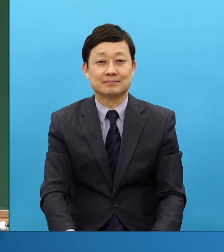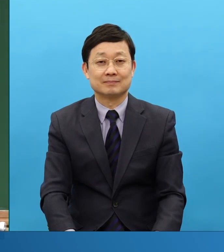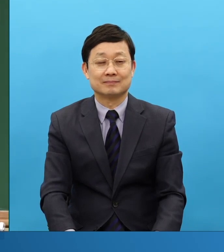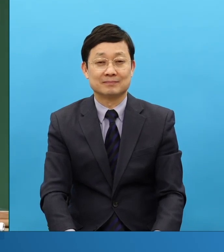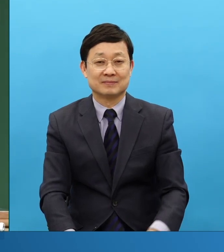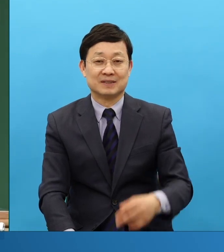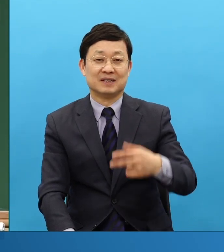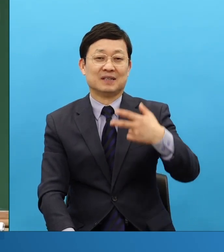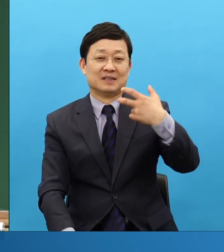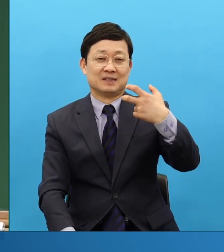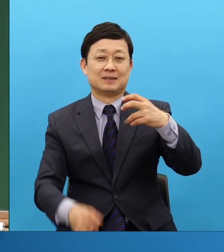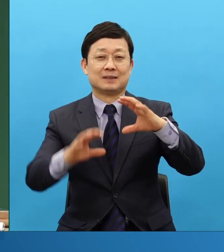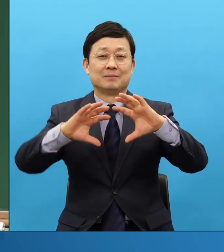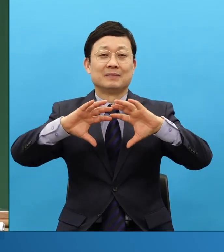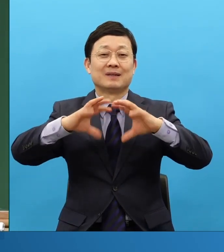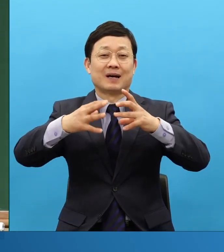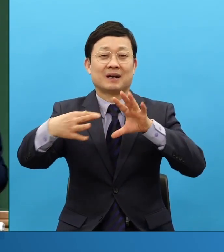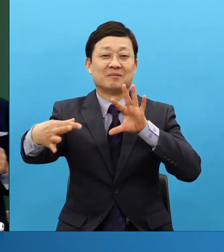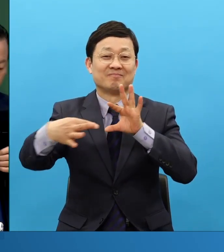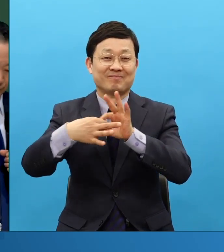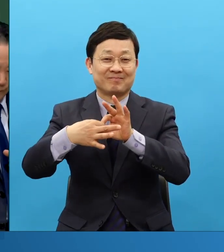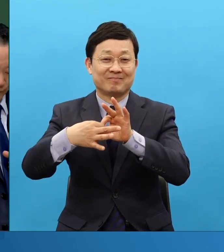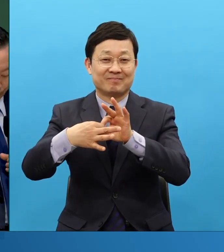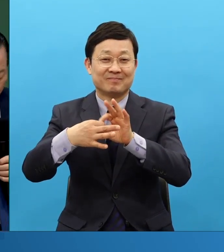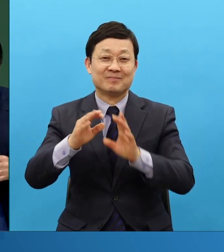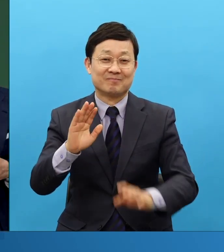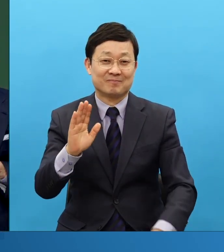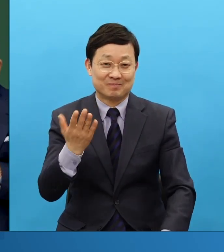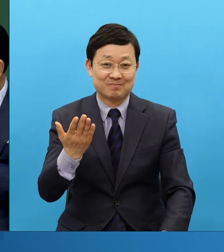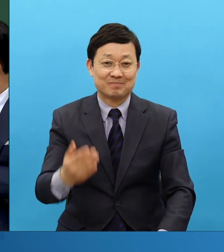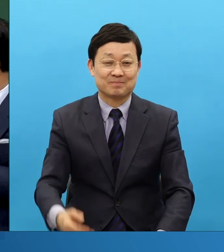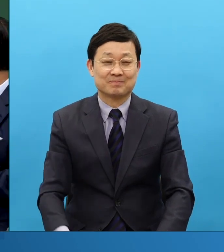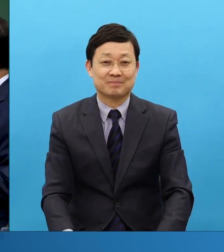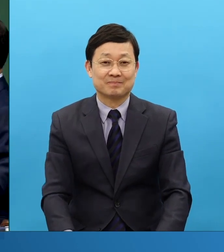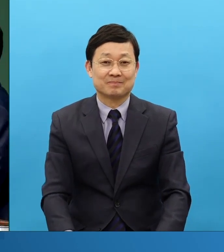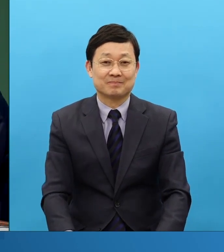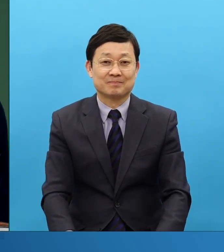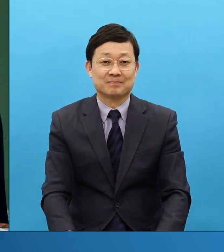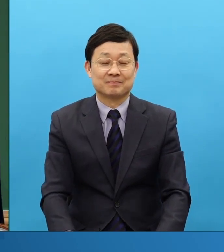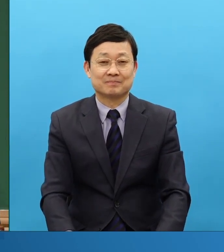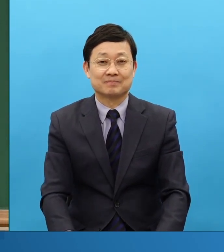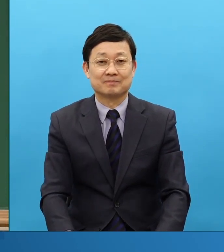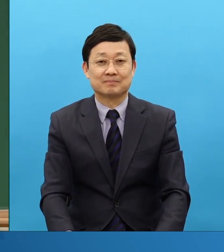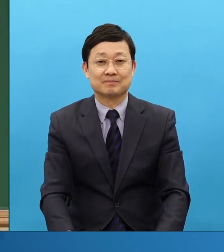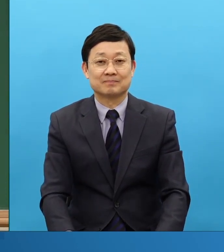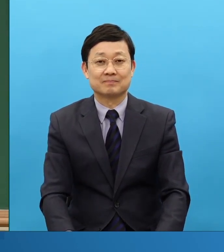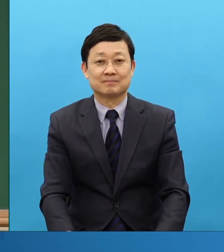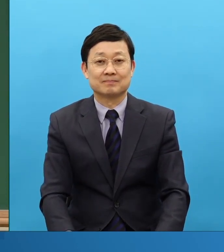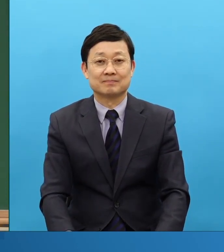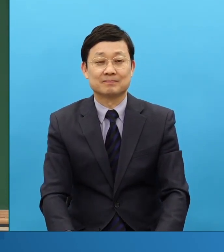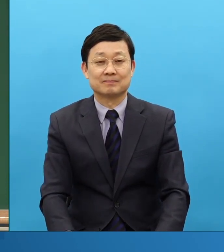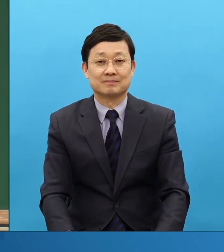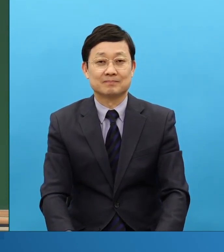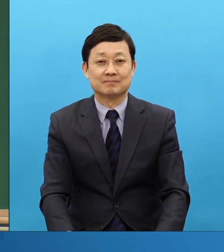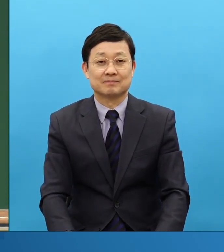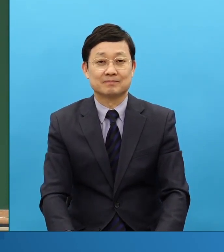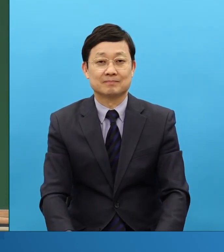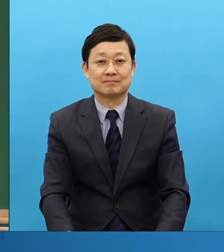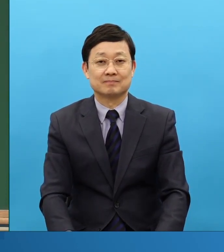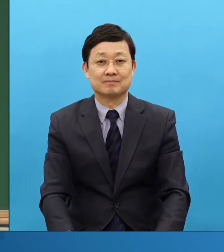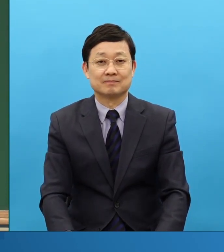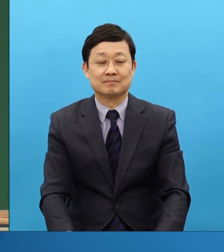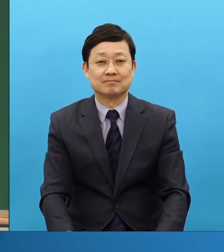70 나라로 연결이 되었죠. And when you come to this conclusion, they see the 70 nations. 자, 우리가